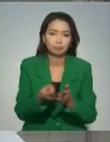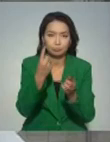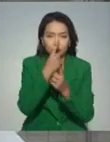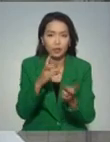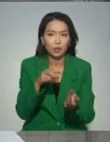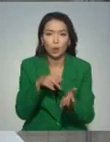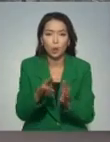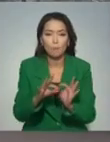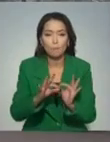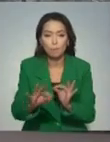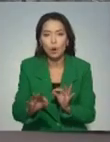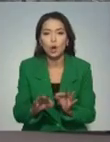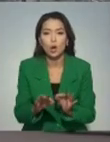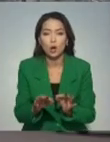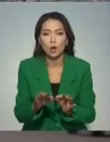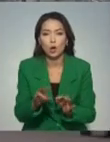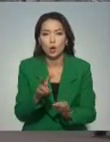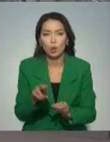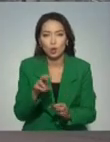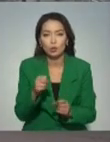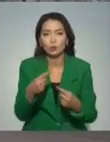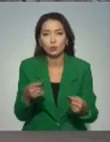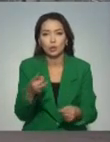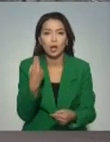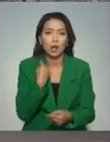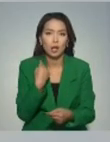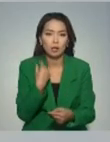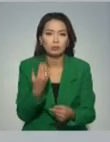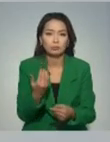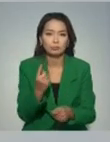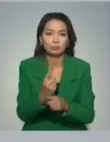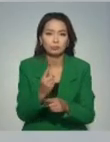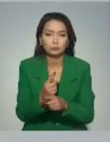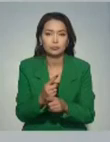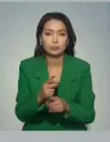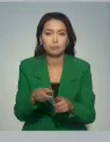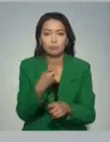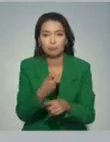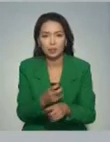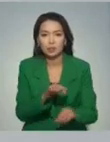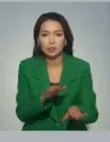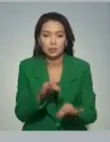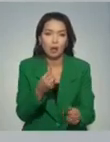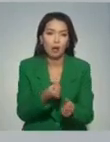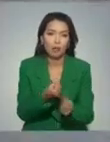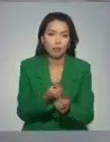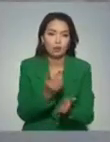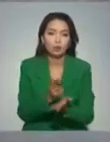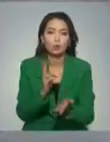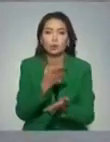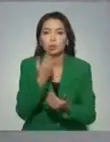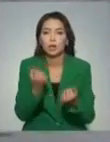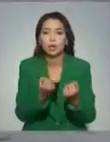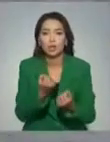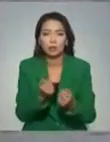ходить по тонкому льду. В других районах Британии дело ограничилось лишь падениями на скользкой дороге и авариями. Те, у кого нет транспорта,